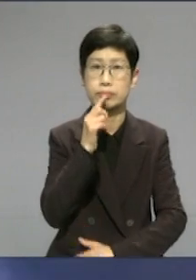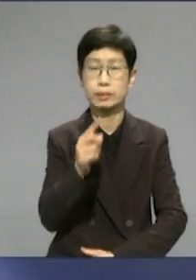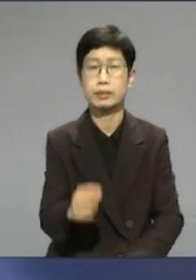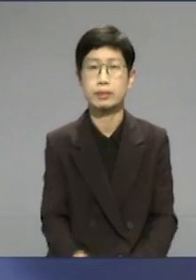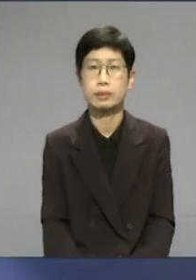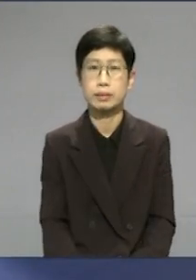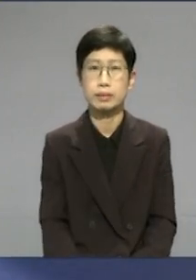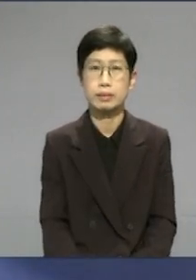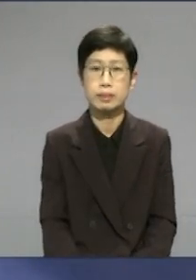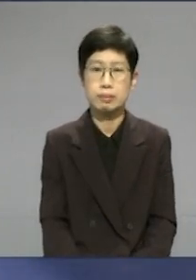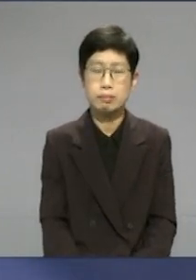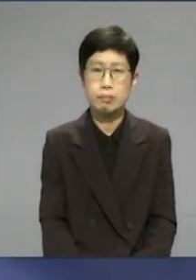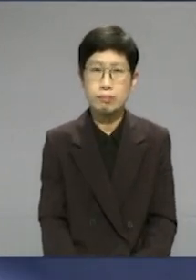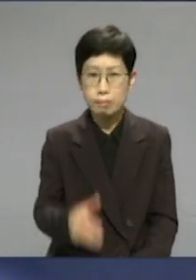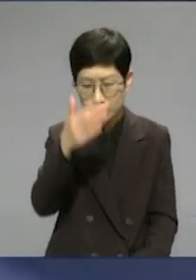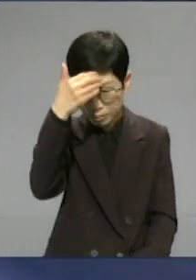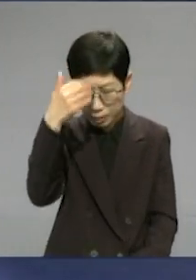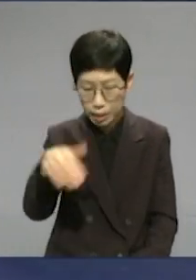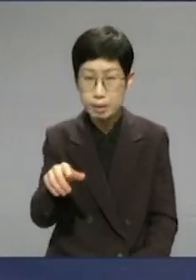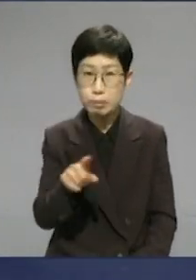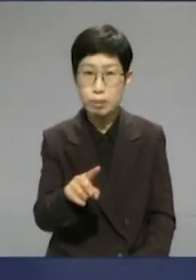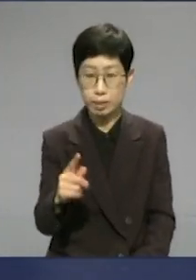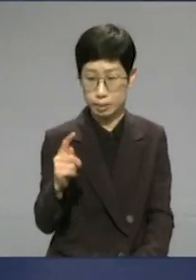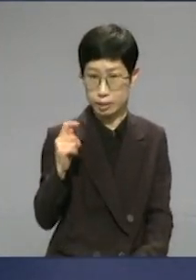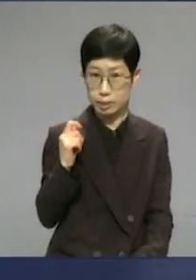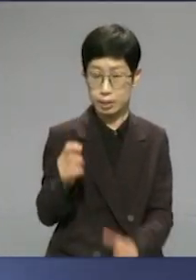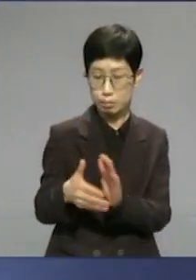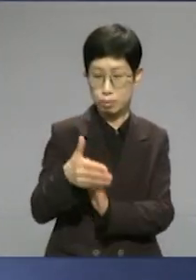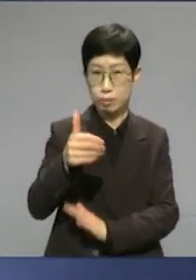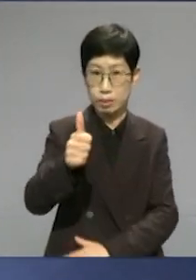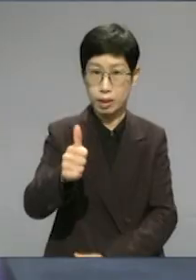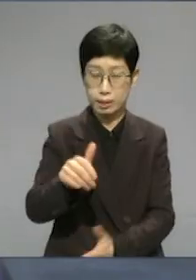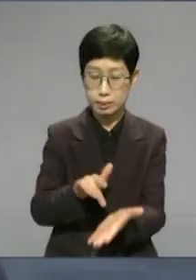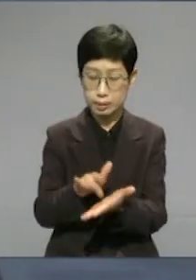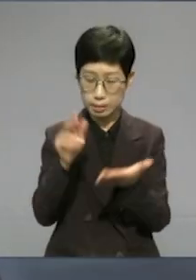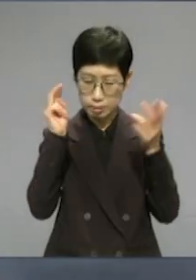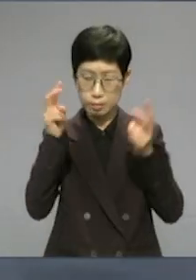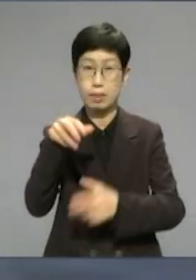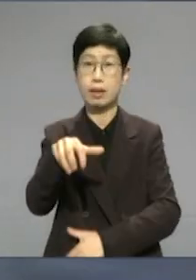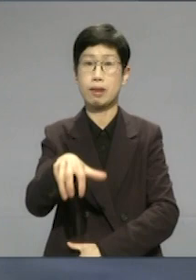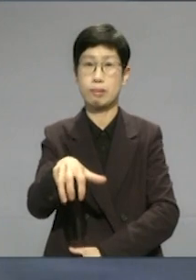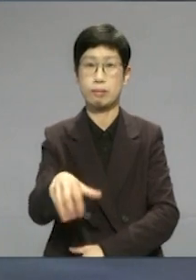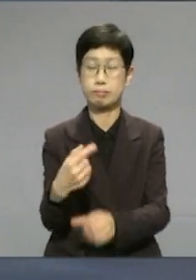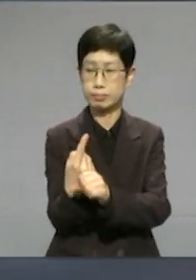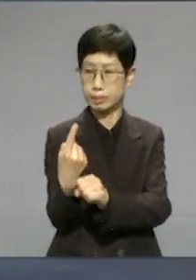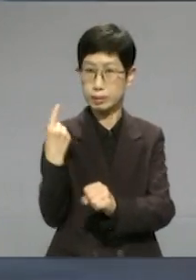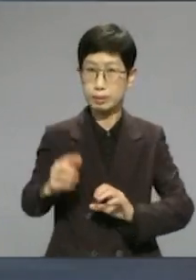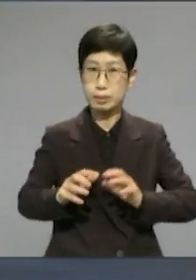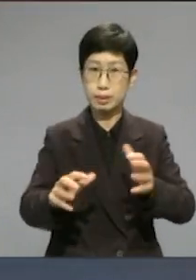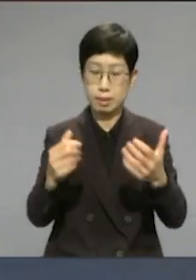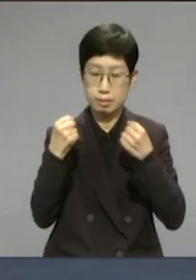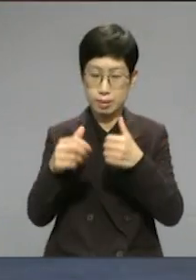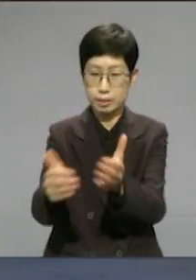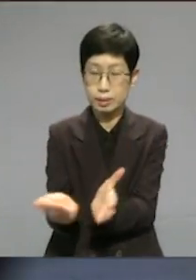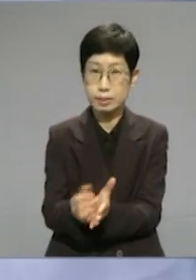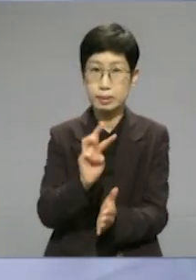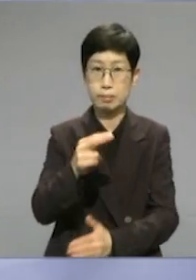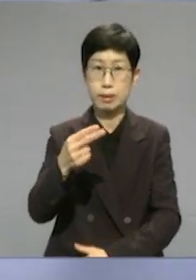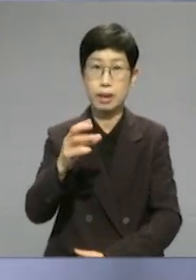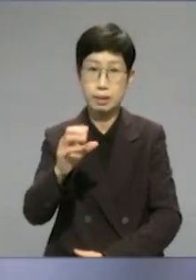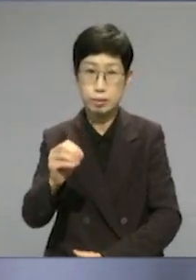bewitched. 그나마 다행인 것은 케냐에 본사를 둔한 제약회사가 지난해